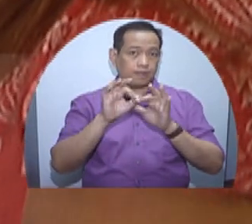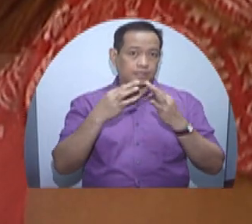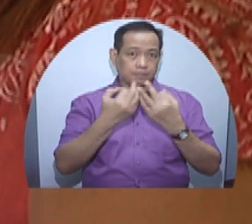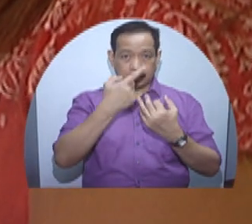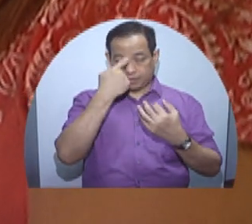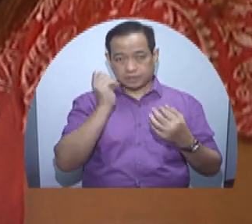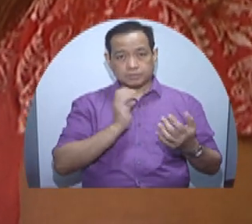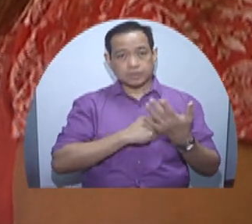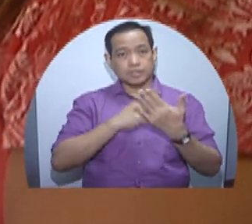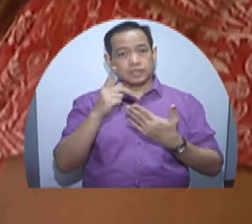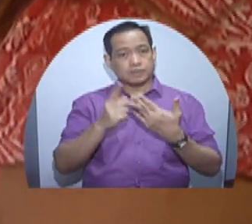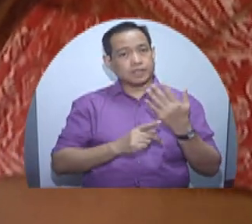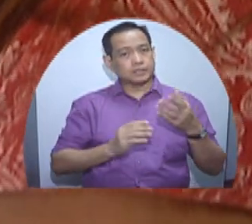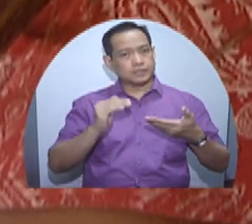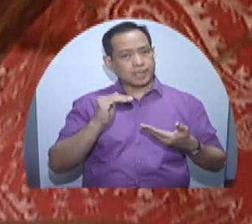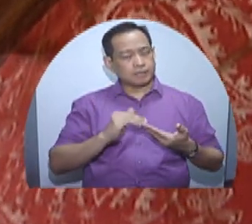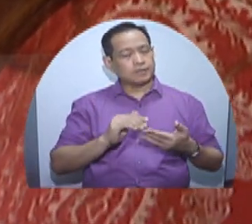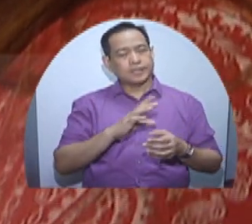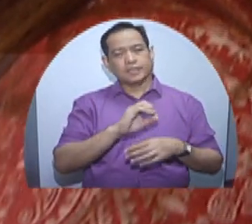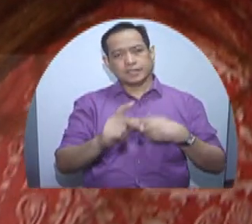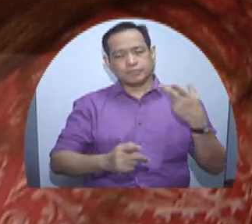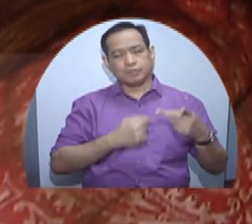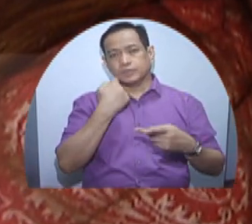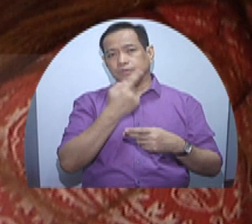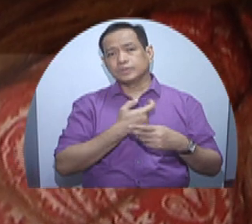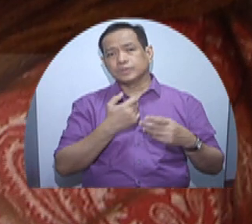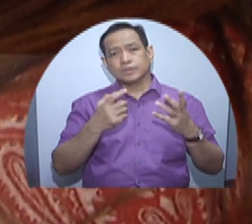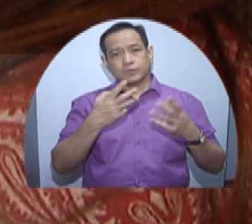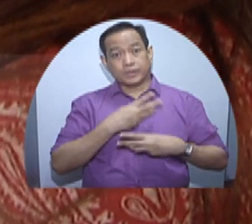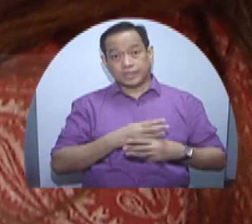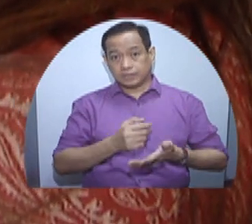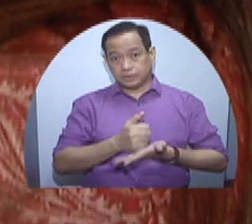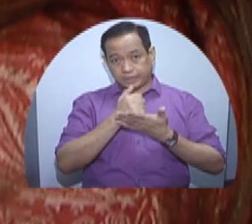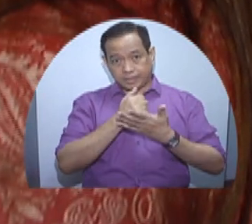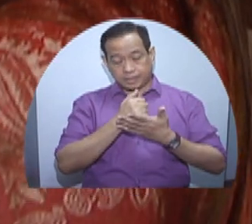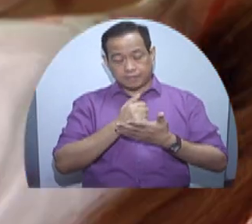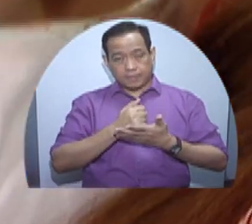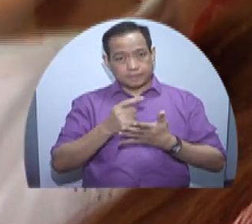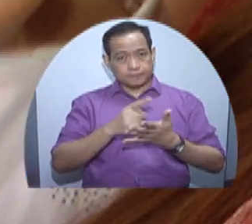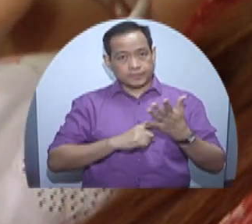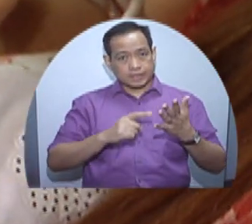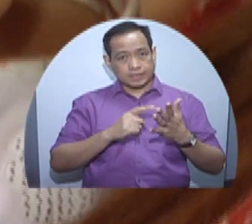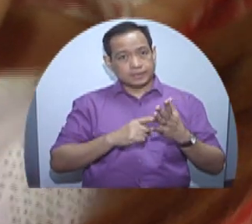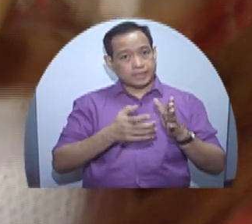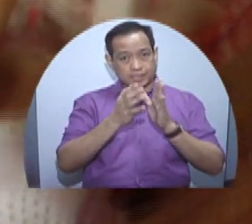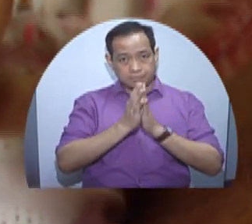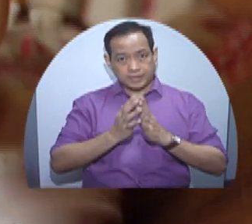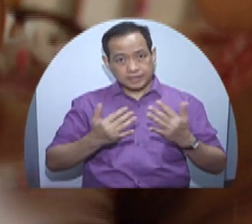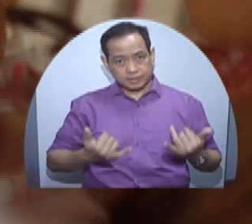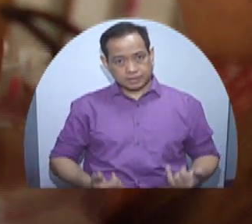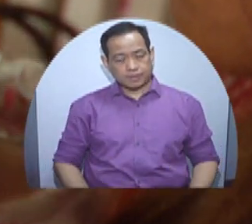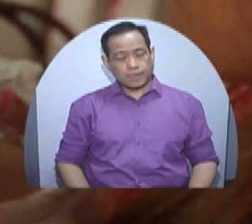Val dahil sa ating programa at sa mga taong handang tumulong sa kanila. Ito ang